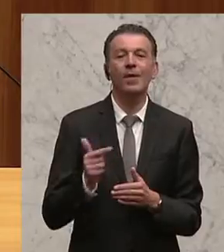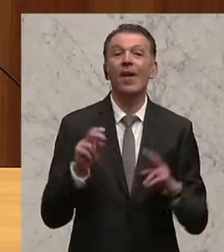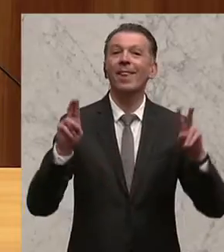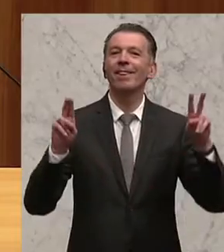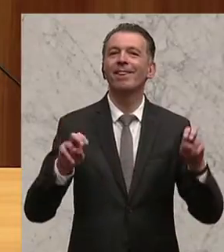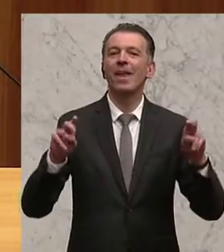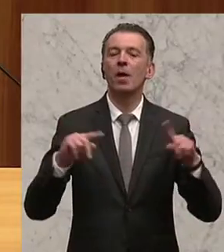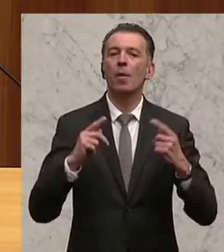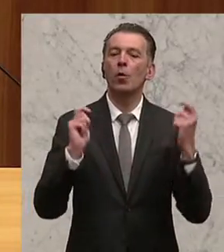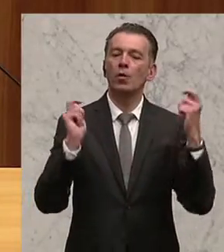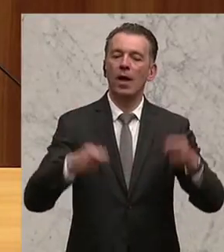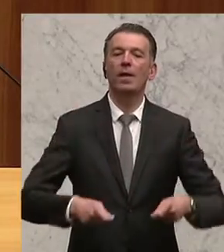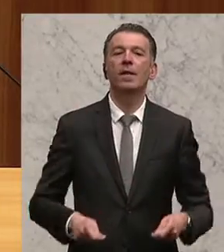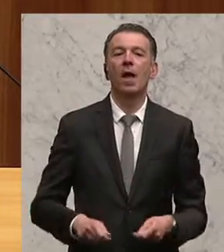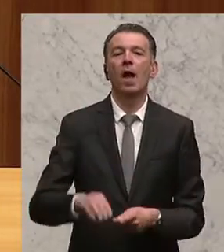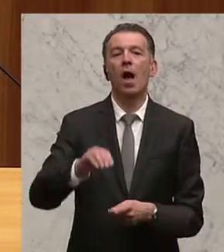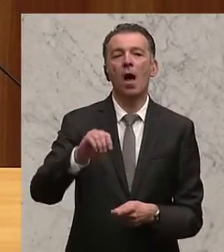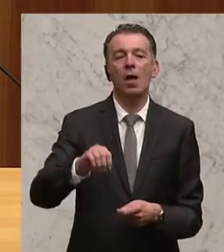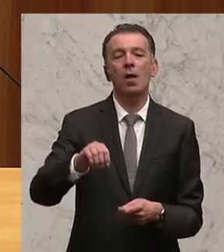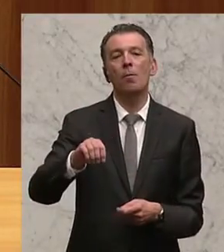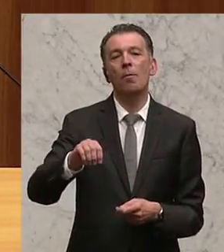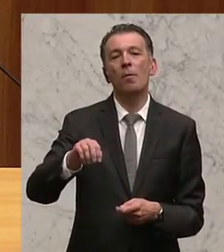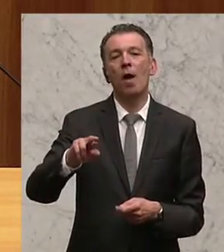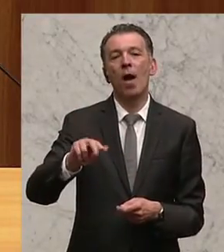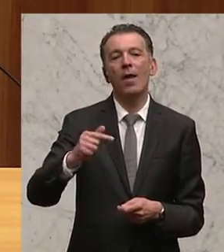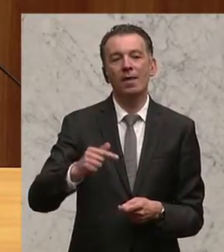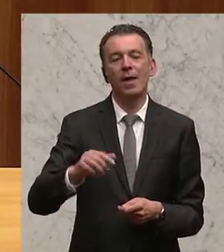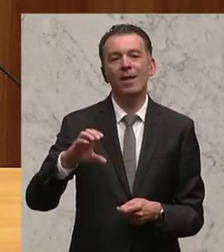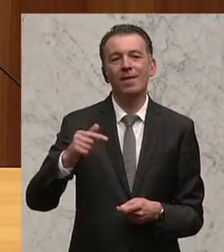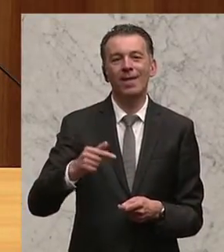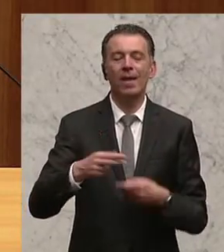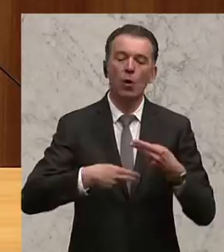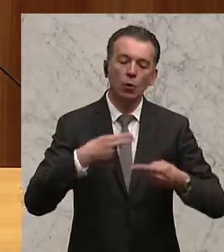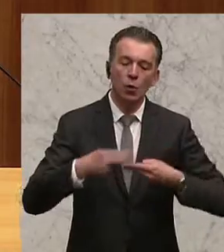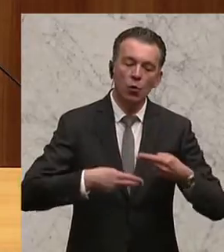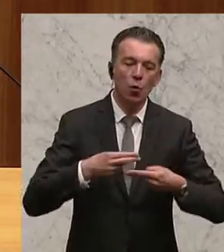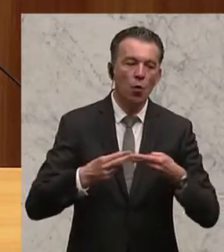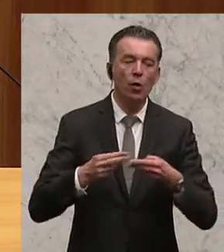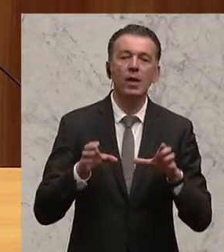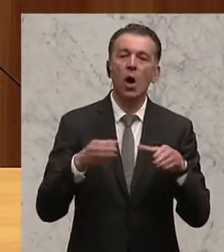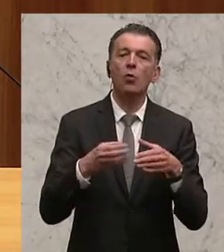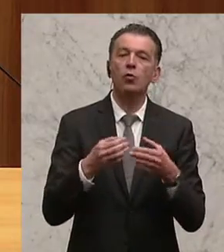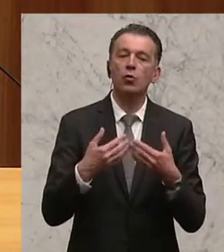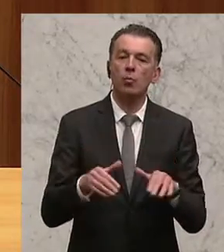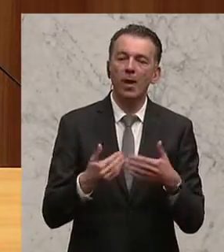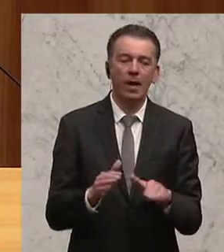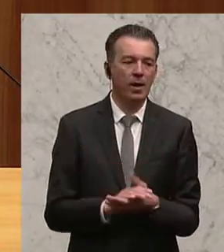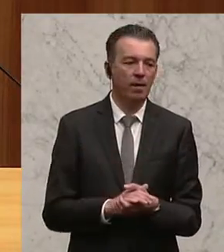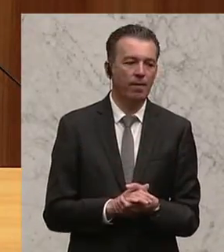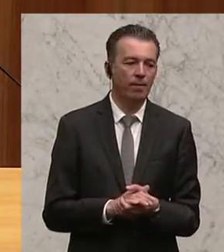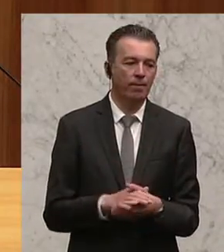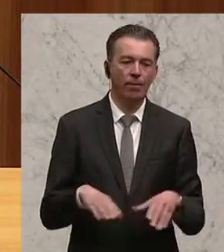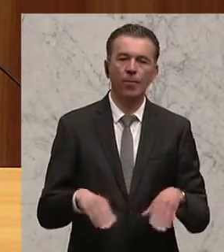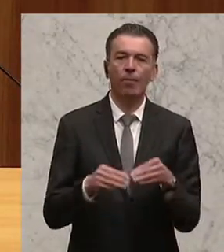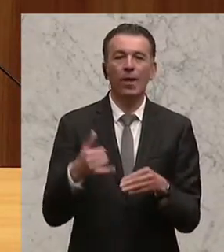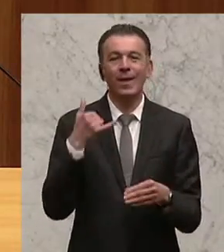zweiten Thema in unserem Antrag zu den MRT- und CT-Untersuchungen. Im Ausschussbericht wurde ja die